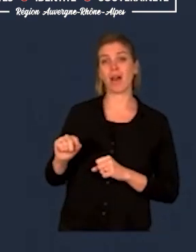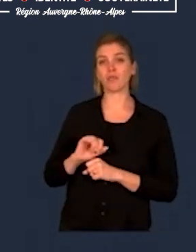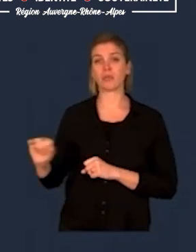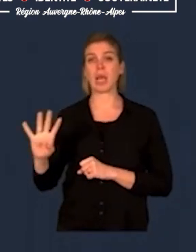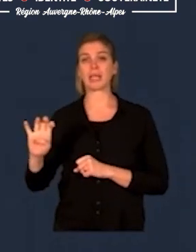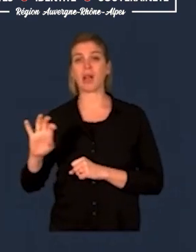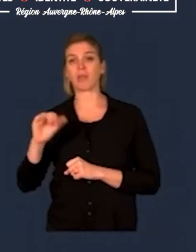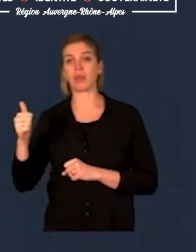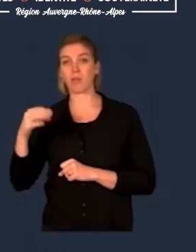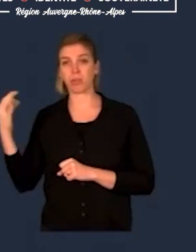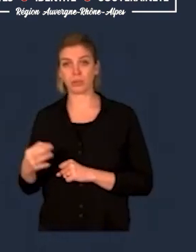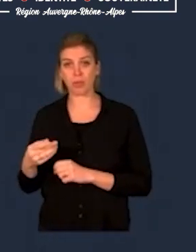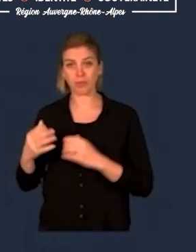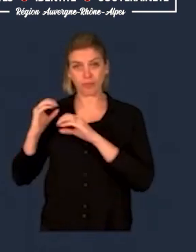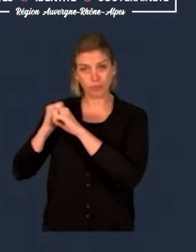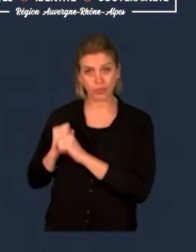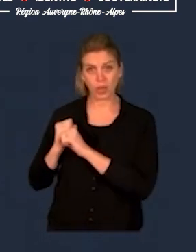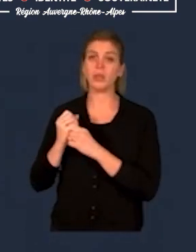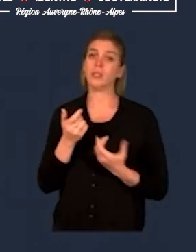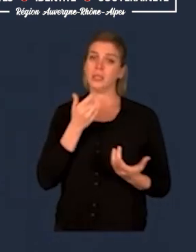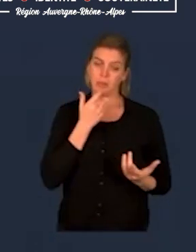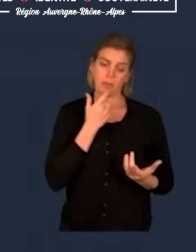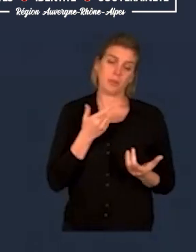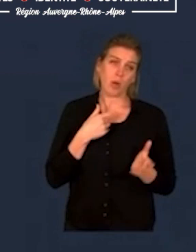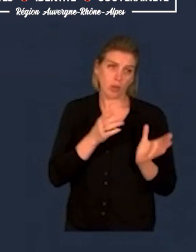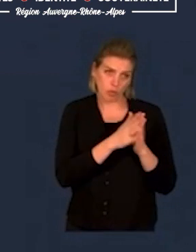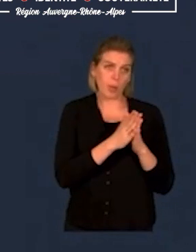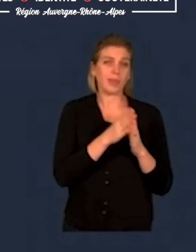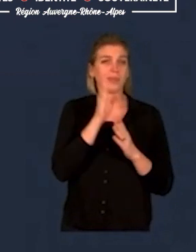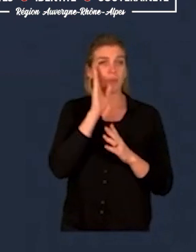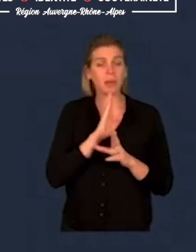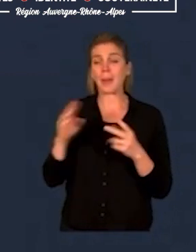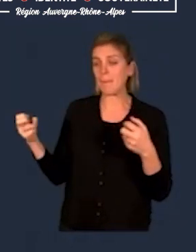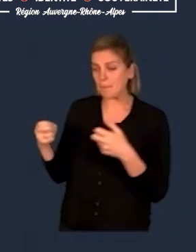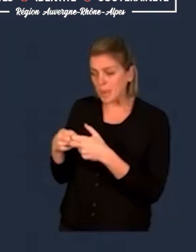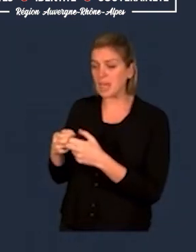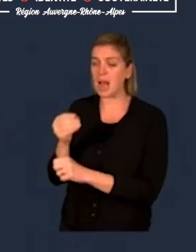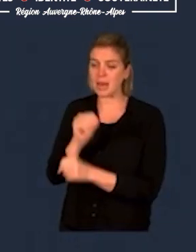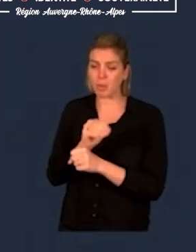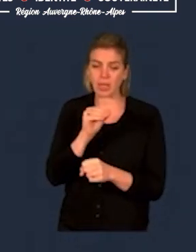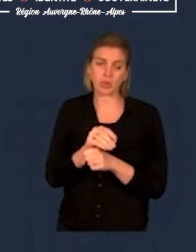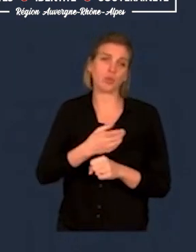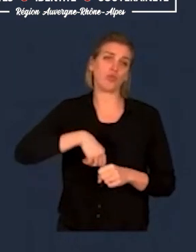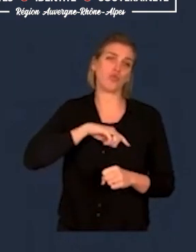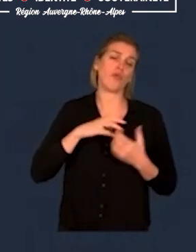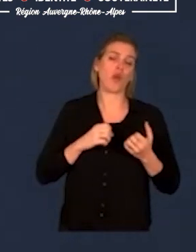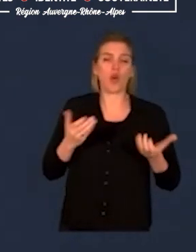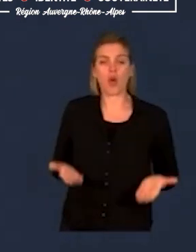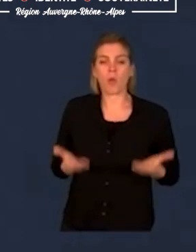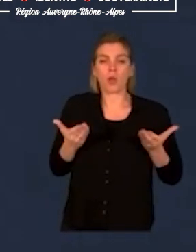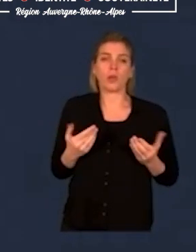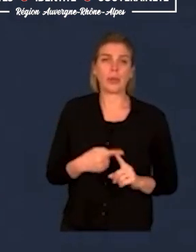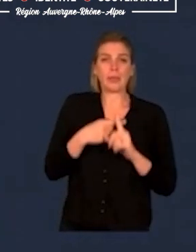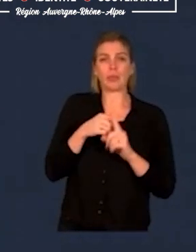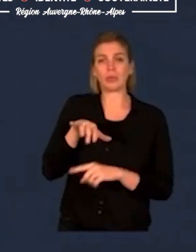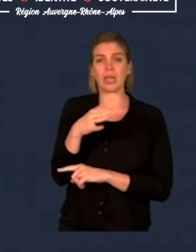notre région d'assumer une partie de l'augmentation des prix de l'alimentation des animaux, c'est-à-dire raisonnablement à peu près 15% du coût de